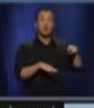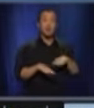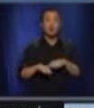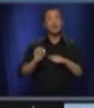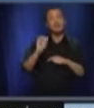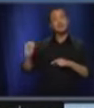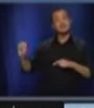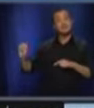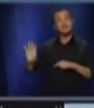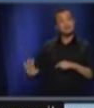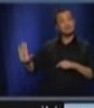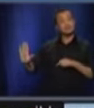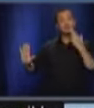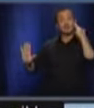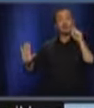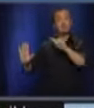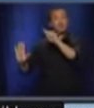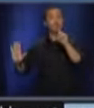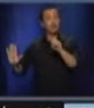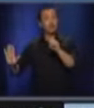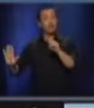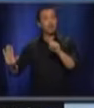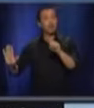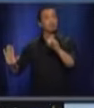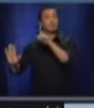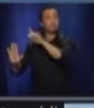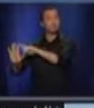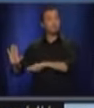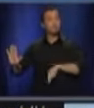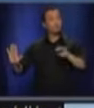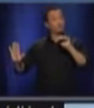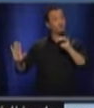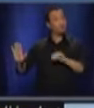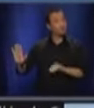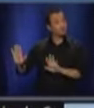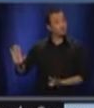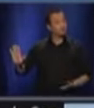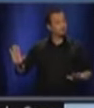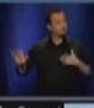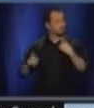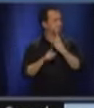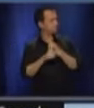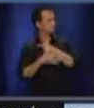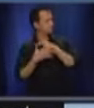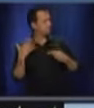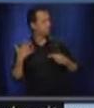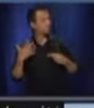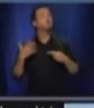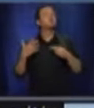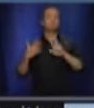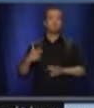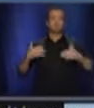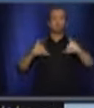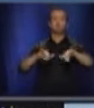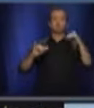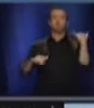Laval, la Montérégie, c'est parce que j'en oublie pas, demeurent des zones jaunes en préalerte.